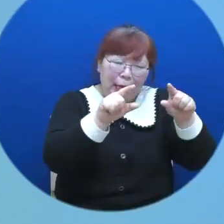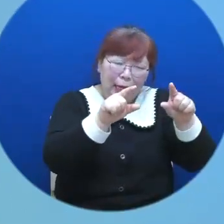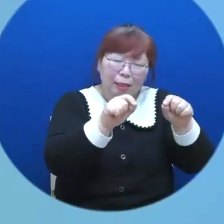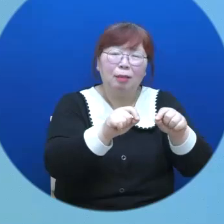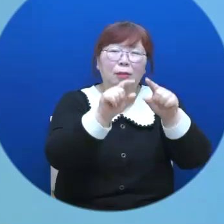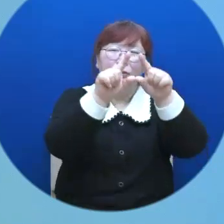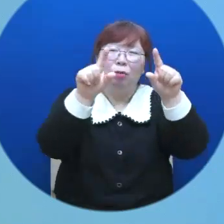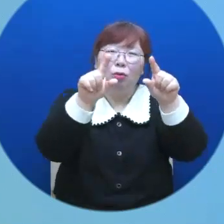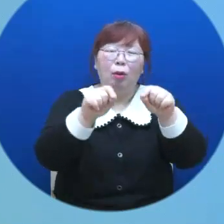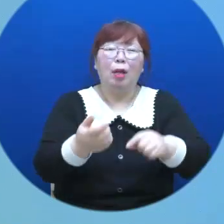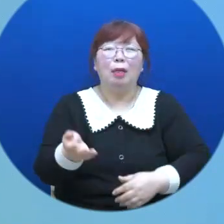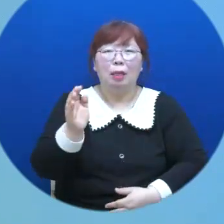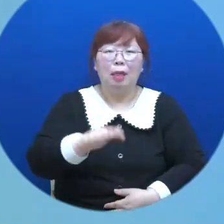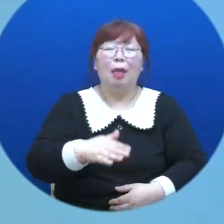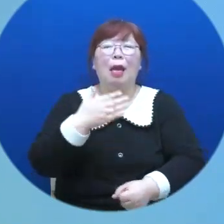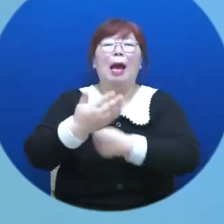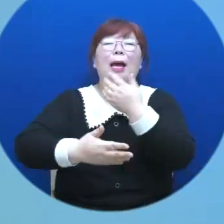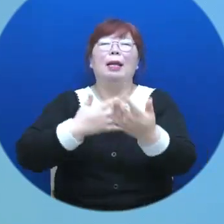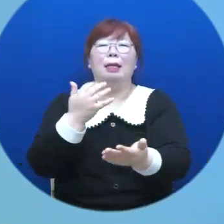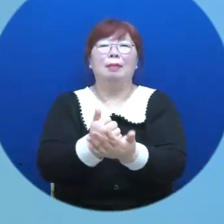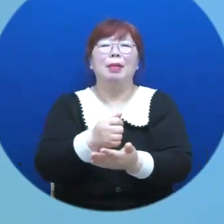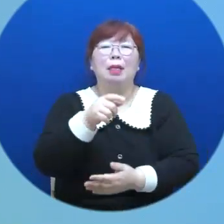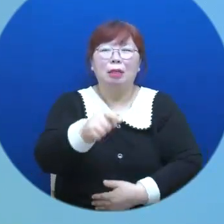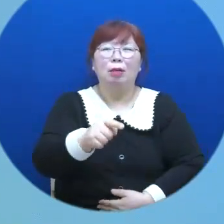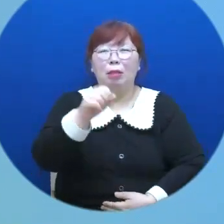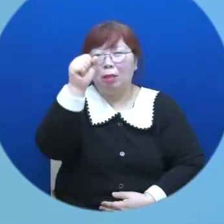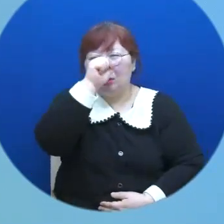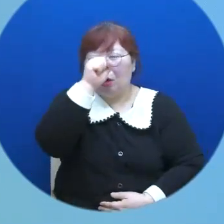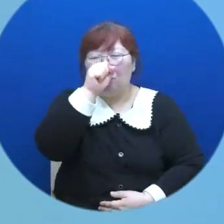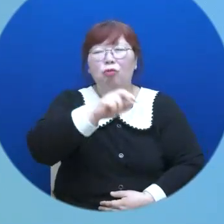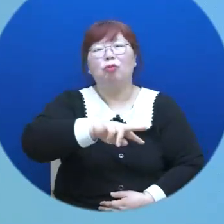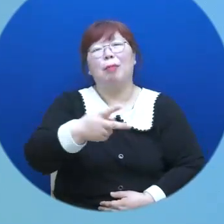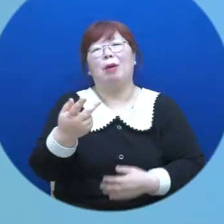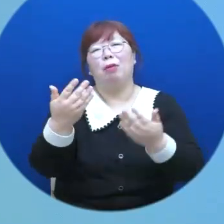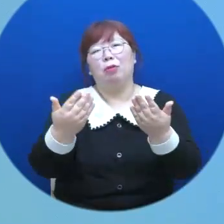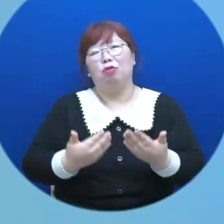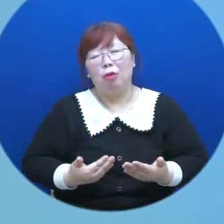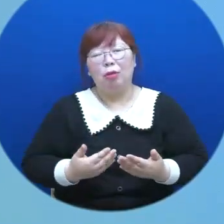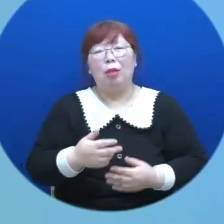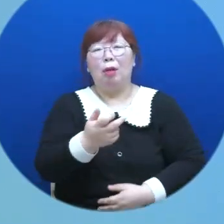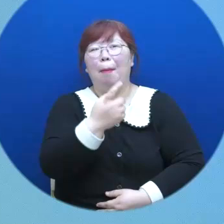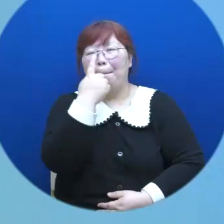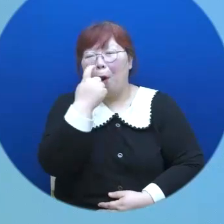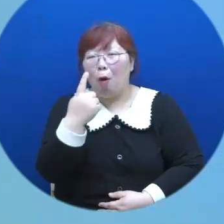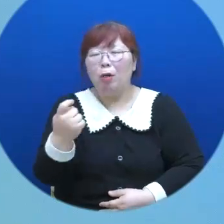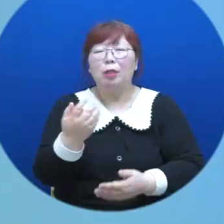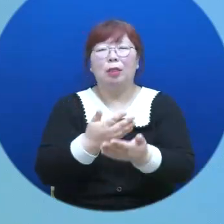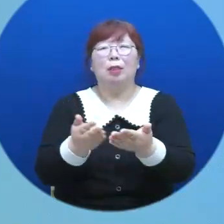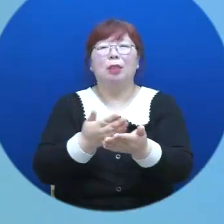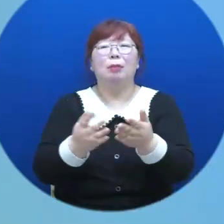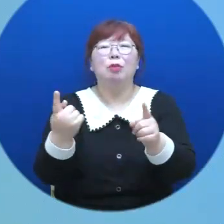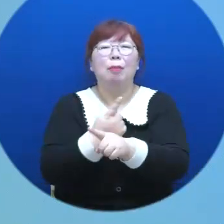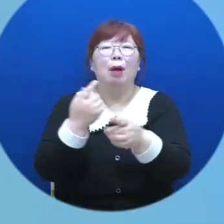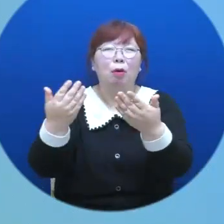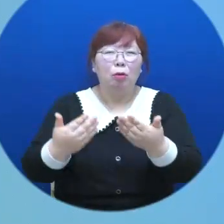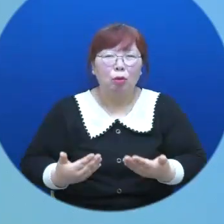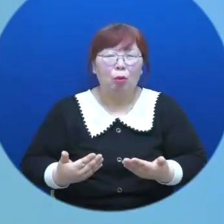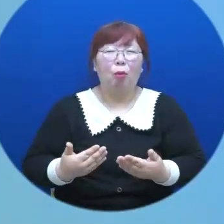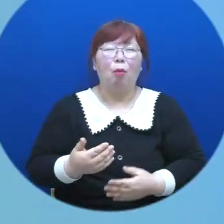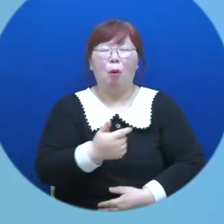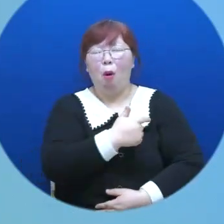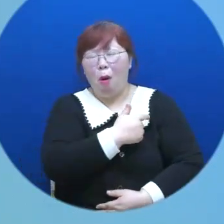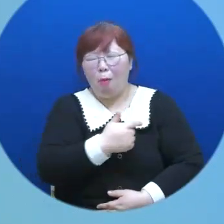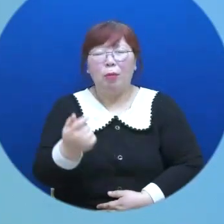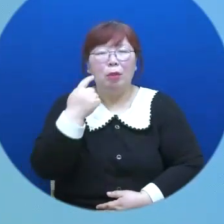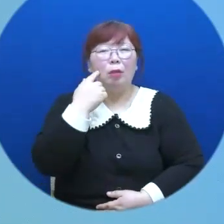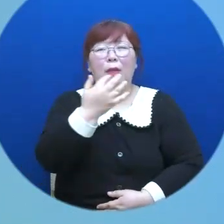파편 조각들을 하나님은 뭐다? 선으로 바꾸어 줬습니다. 명화로 바꾸어 줬습니다. 엄청난